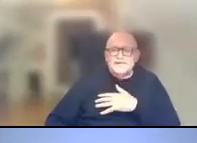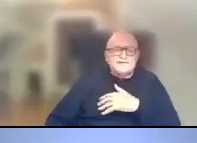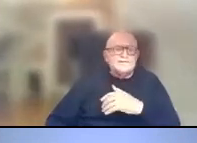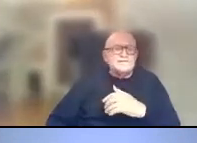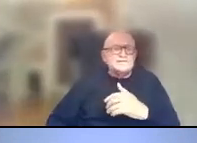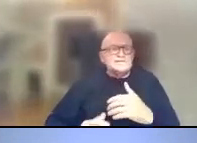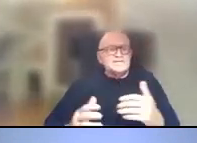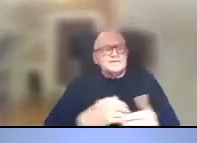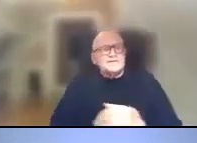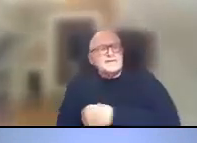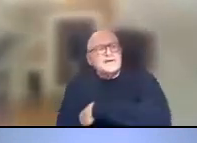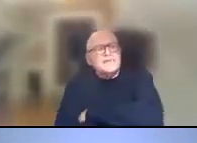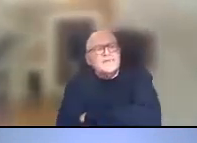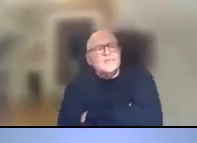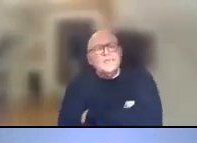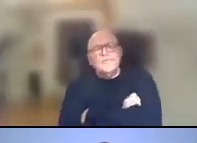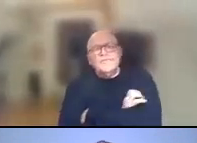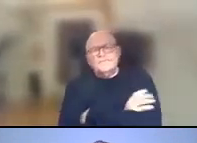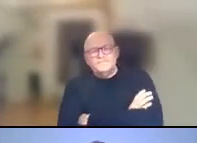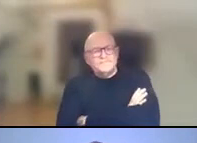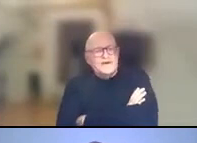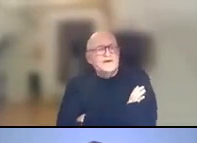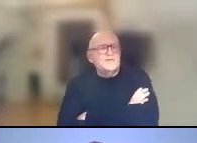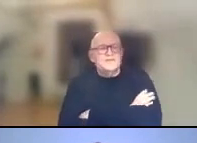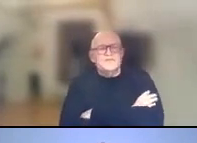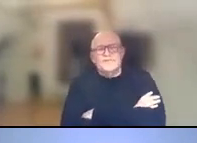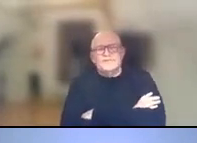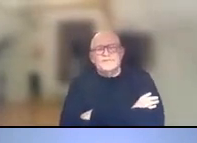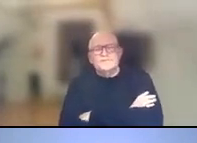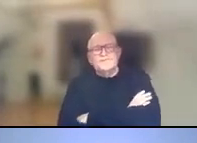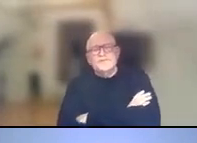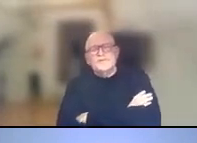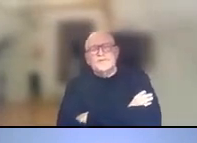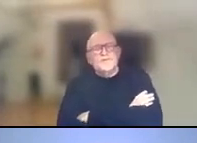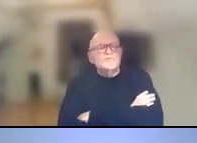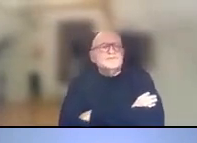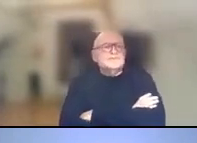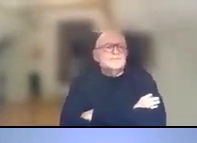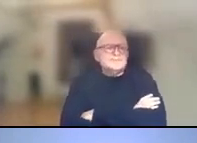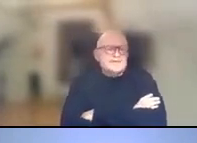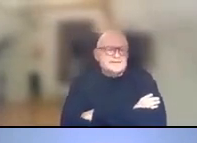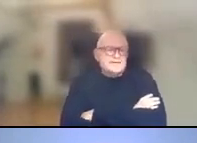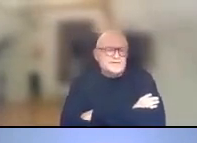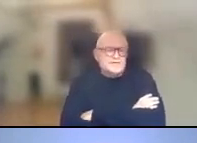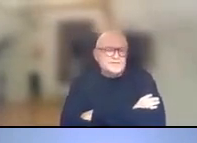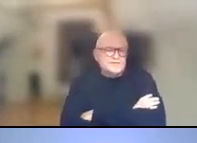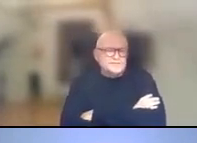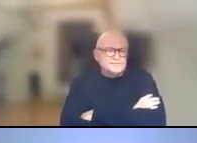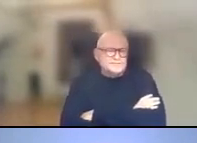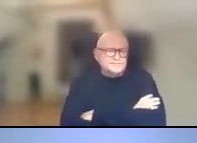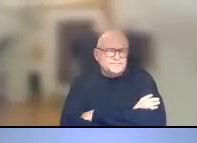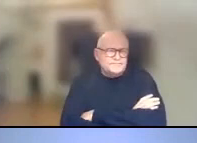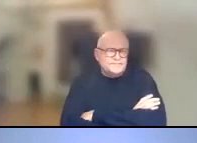Phänomen gewesen ist, ist, dass der Helferberuf ergriffen wurde, um sich selbst besser zu